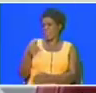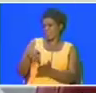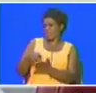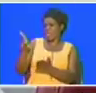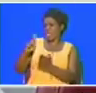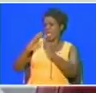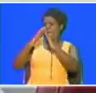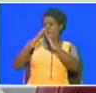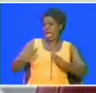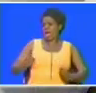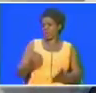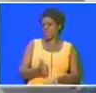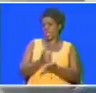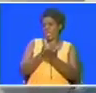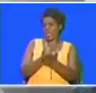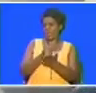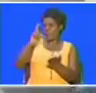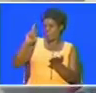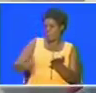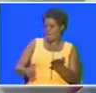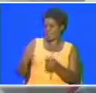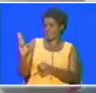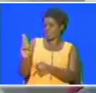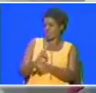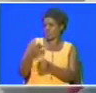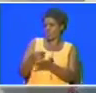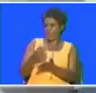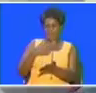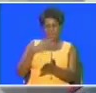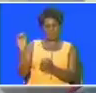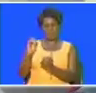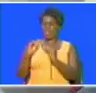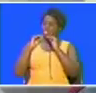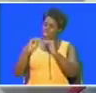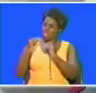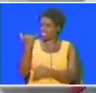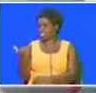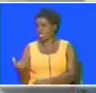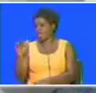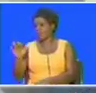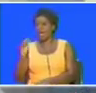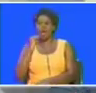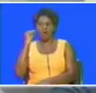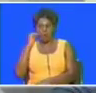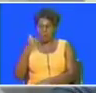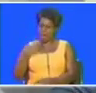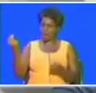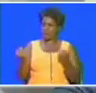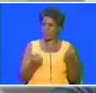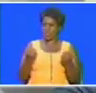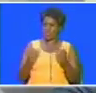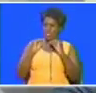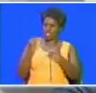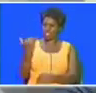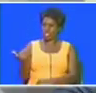house girl so pesa yangu lazima itumike mpaka shilingi ya mwisho. Mfunze mtoto wako mambo ya nyumbani. Kama una gari lako, mfunze